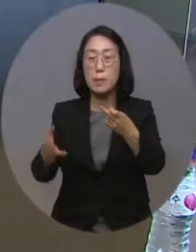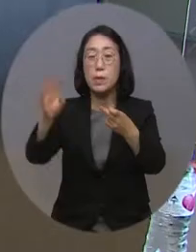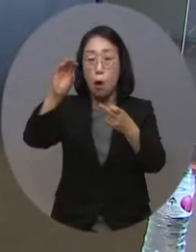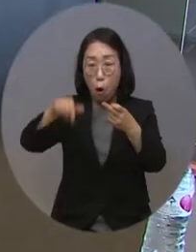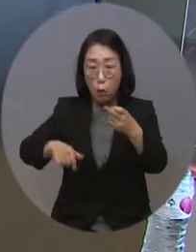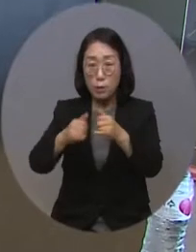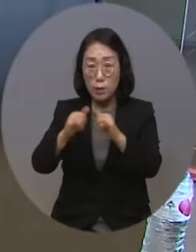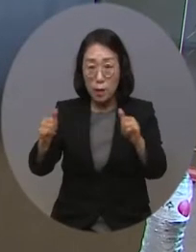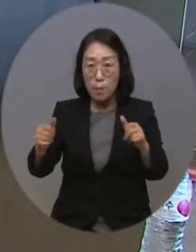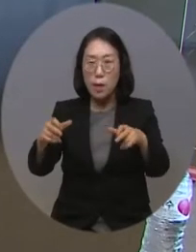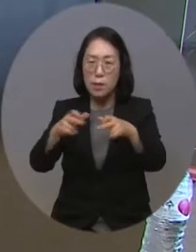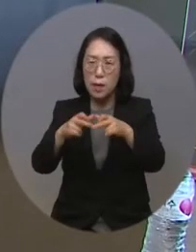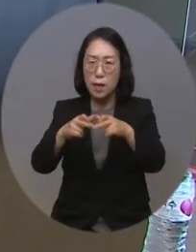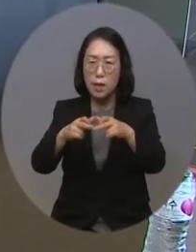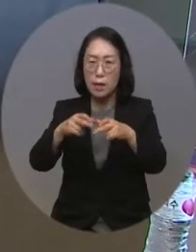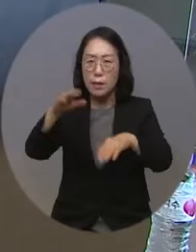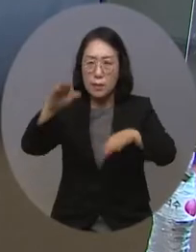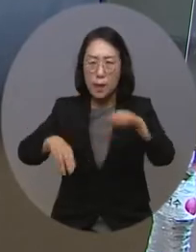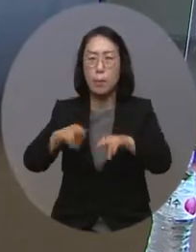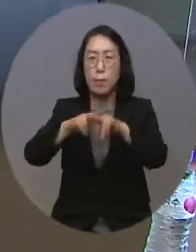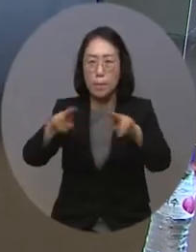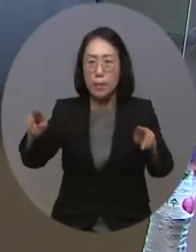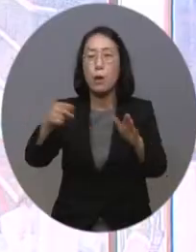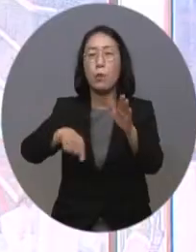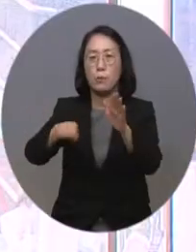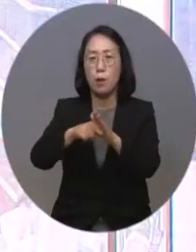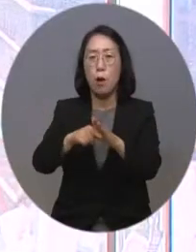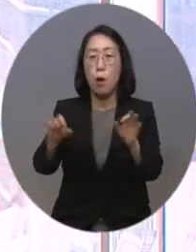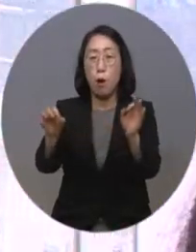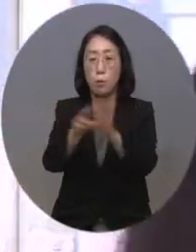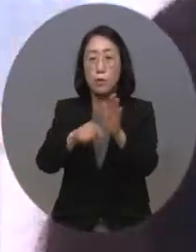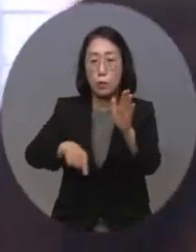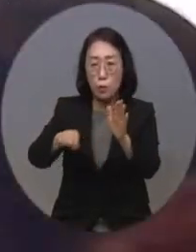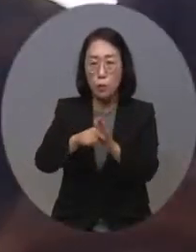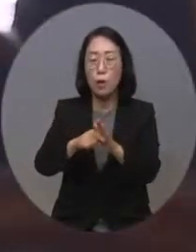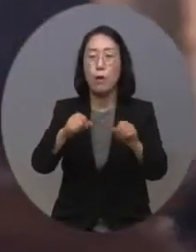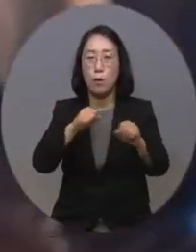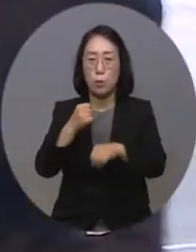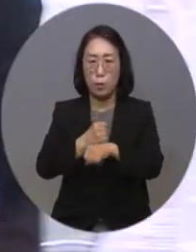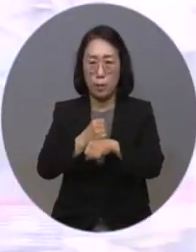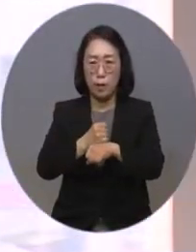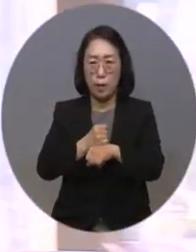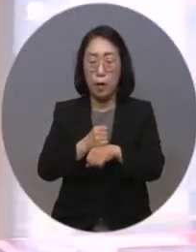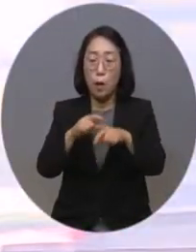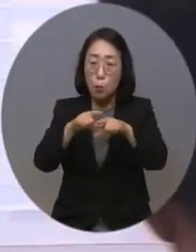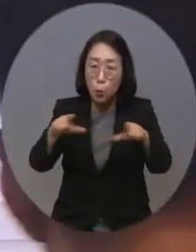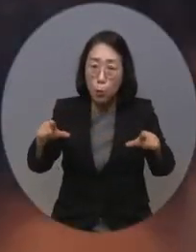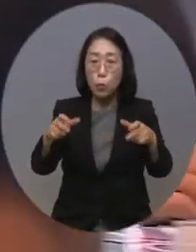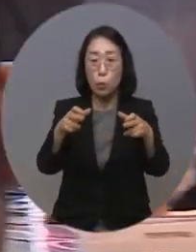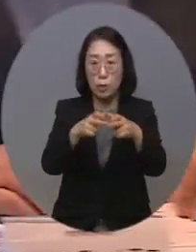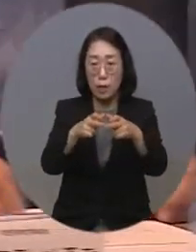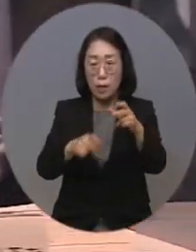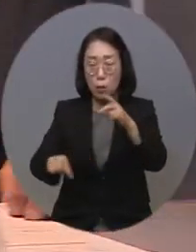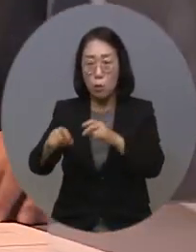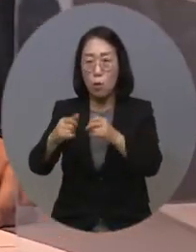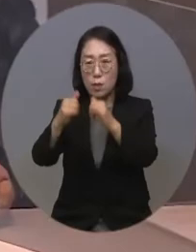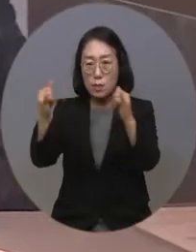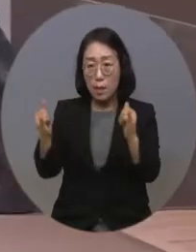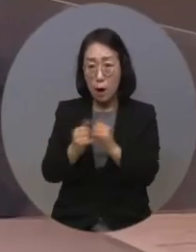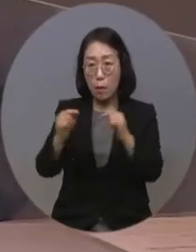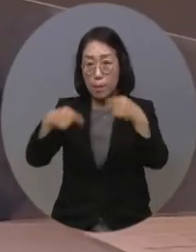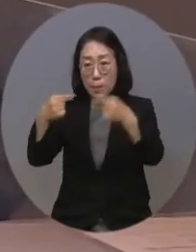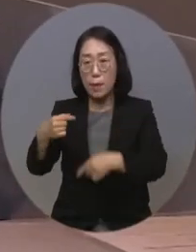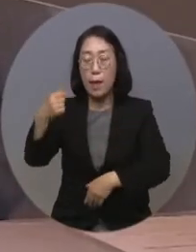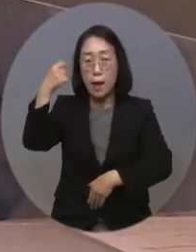펼쳐지는 글로벌 인권운동입니다. 장애 인구에는 기존 장애 유형뿐만 아닌 사회 참여를 제한하는 감각,